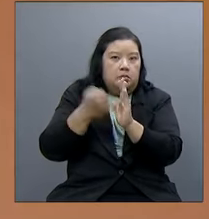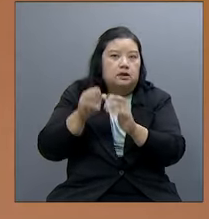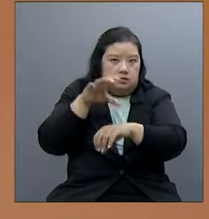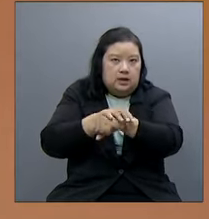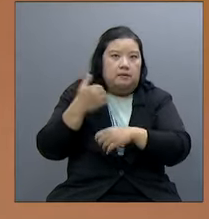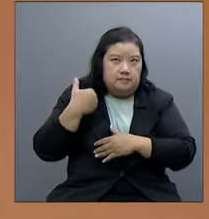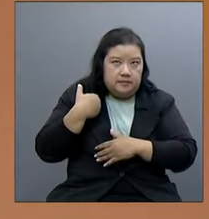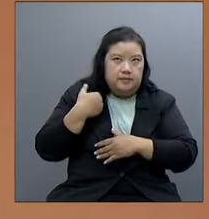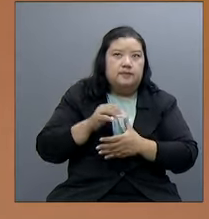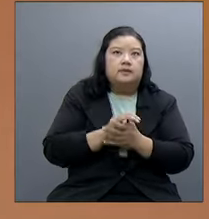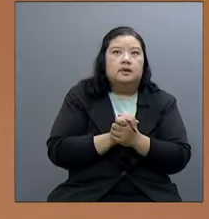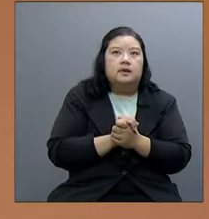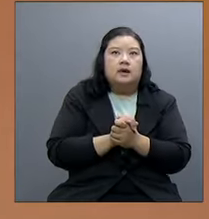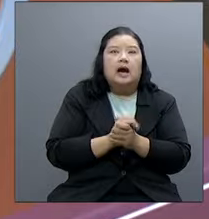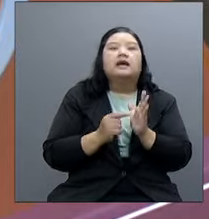extremeจัง Assass